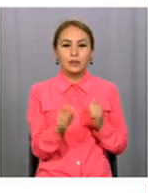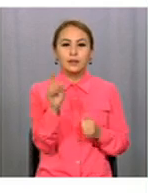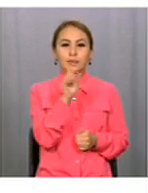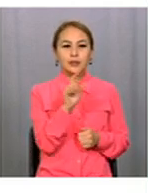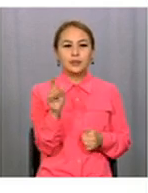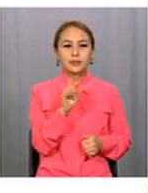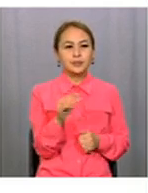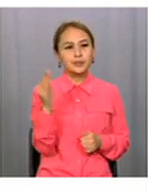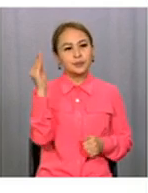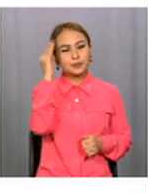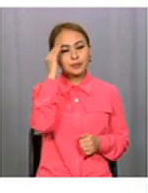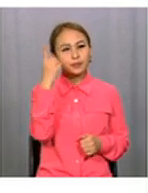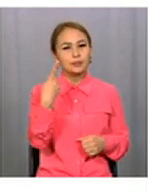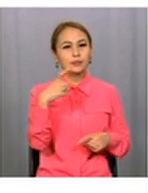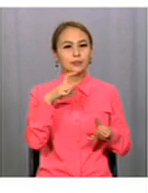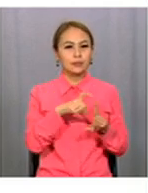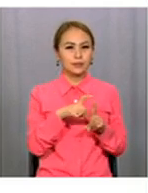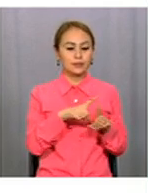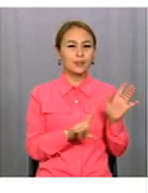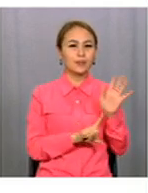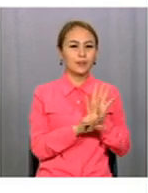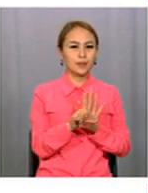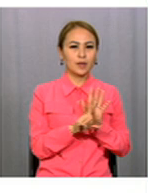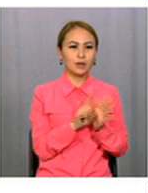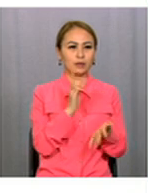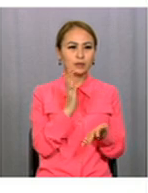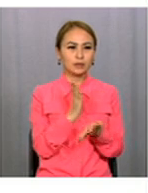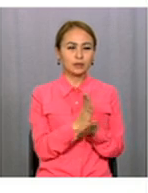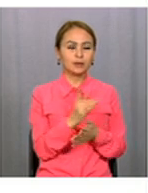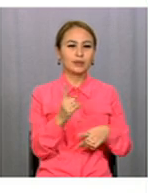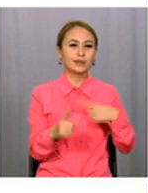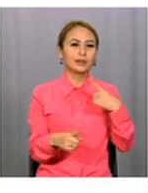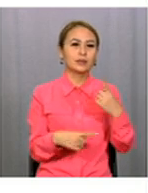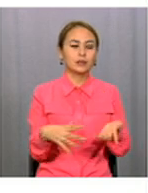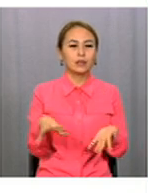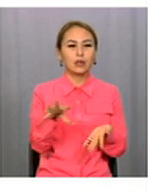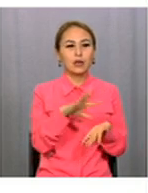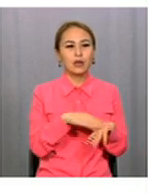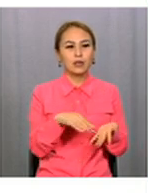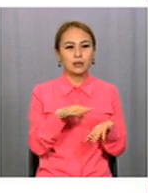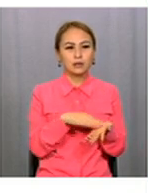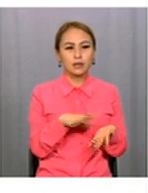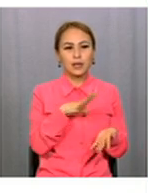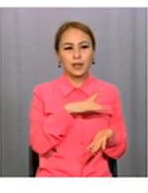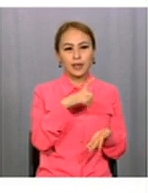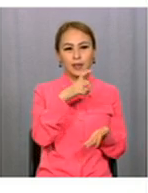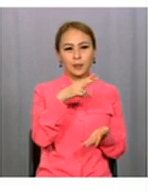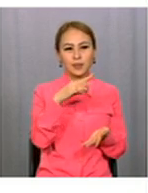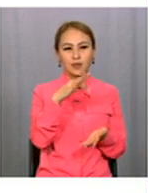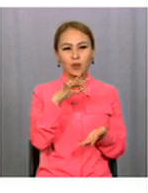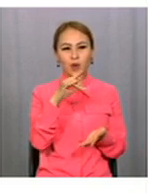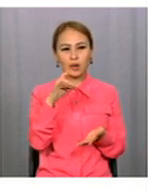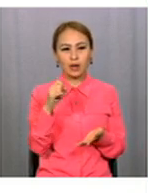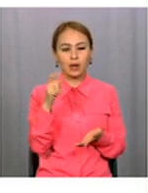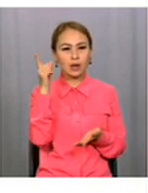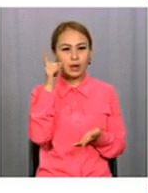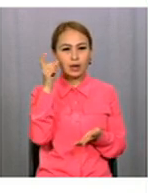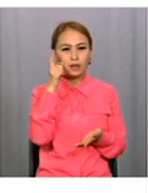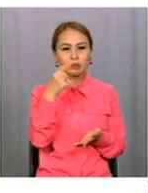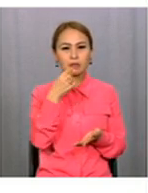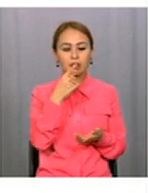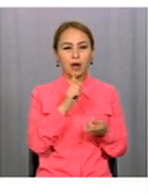бір ой бір сөзден басталып отырады. Кезекті қайталау, яки эпифора үлгісі, грек тілінен